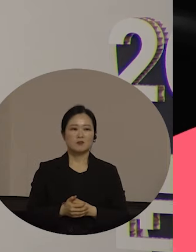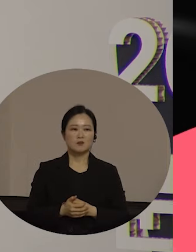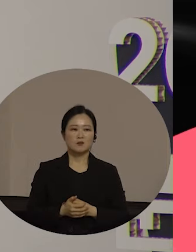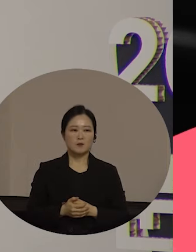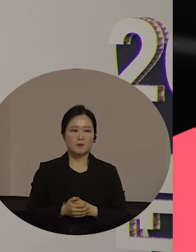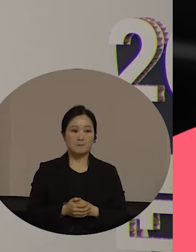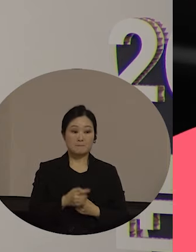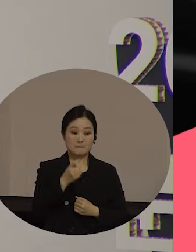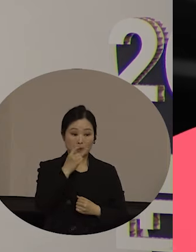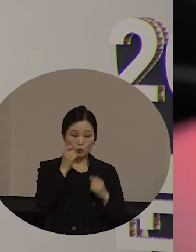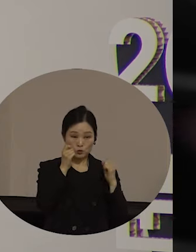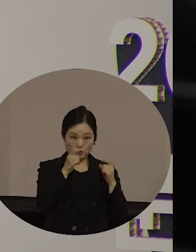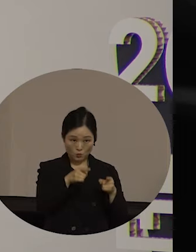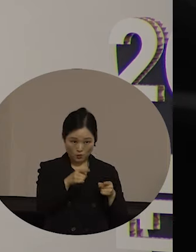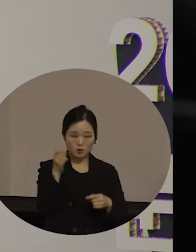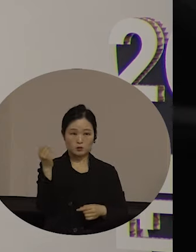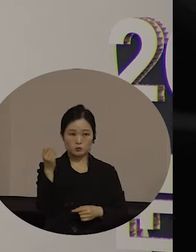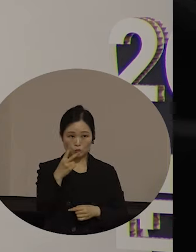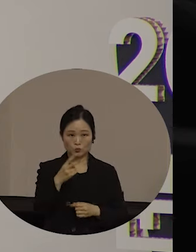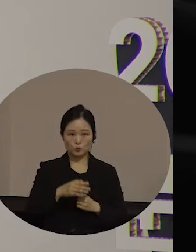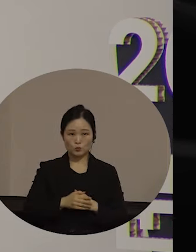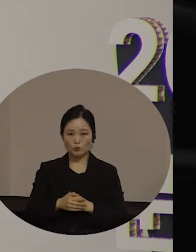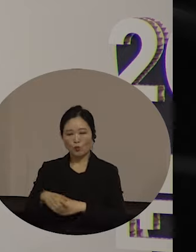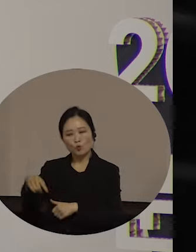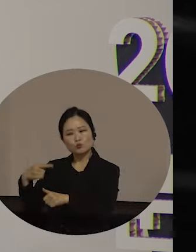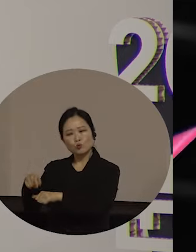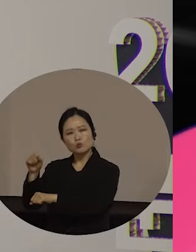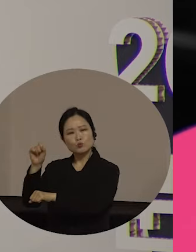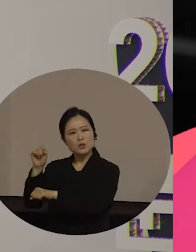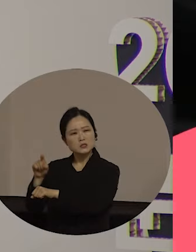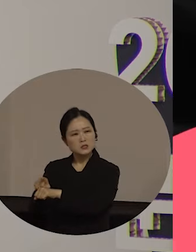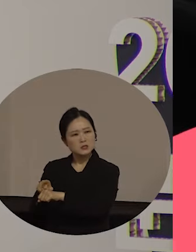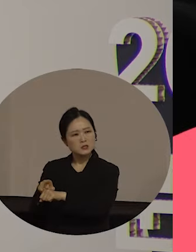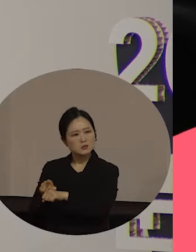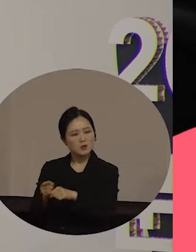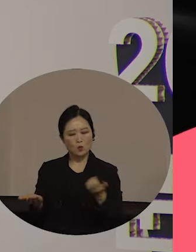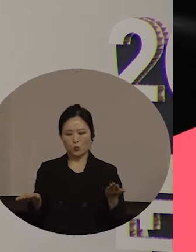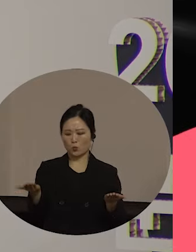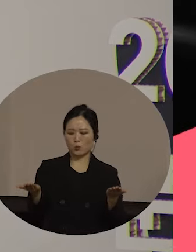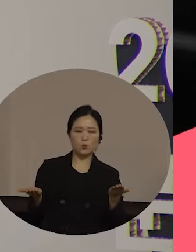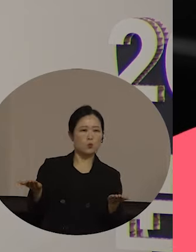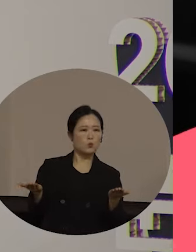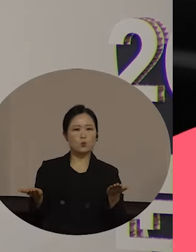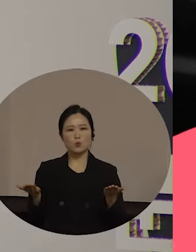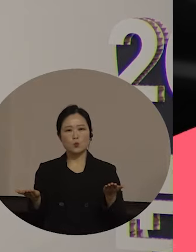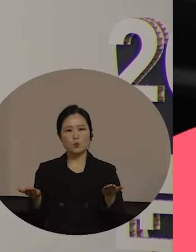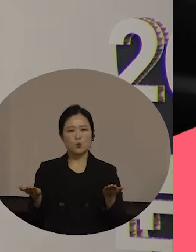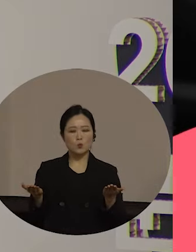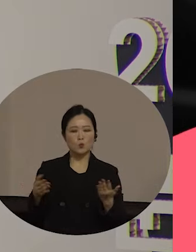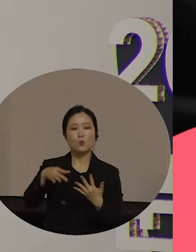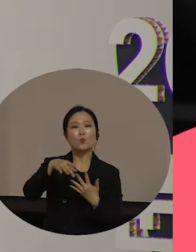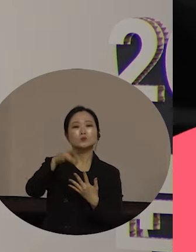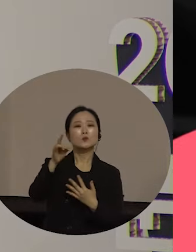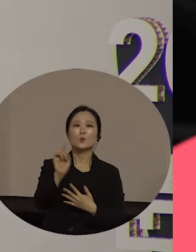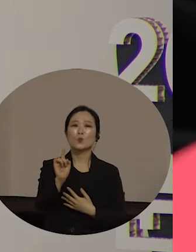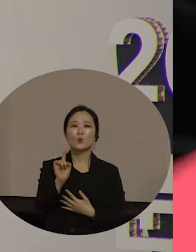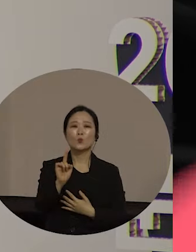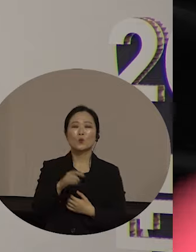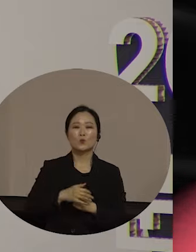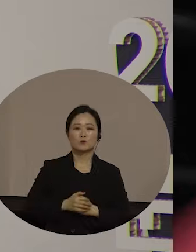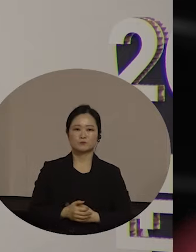접근성과 교육의 질을 선택한다면 무엇을 먼저 선택하겠냐 해야 되느냐 이런 질문인데 사실 이건 답은 없을